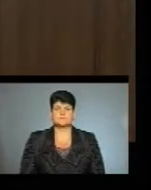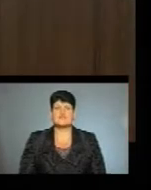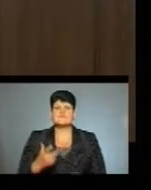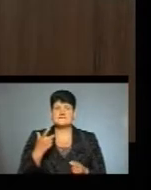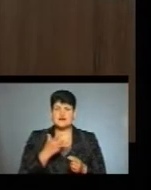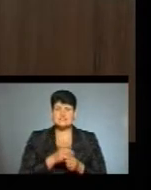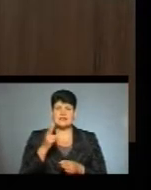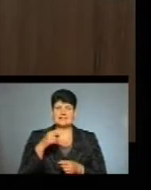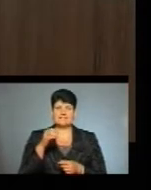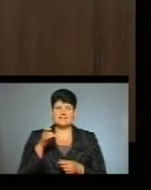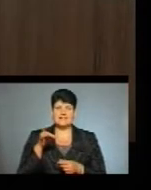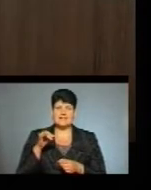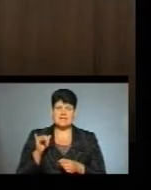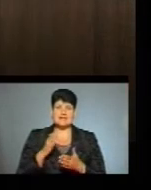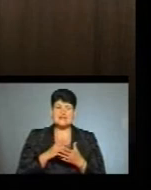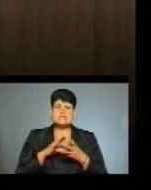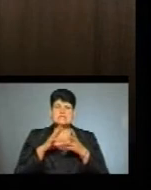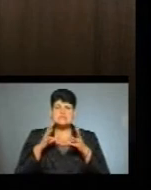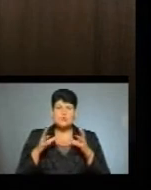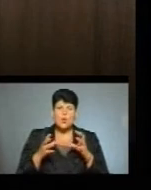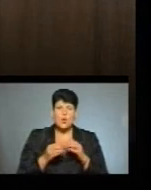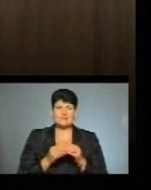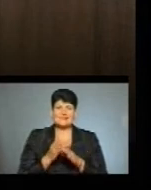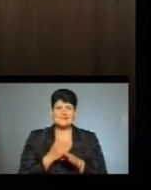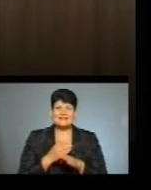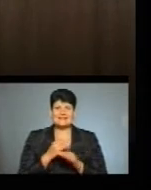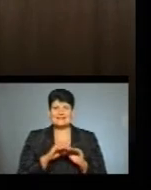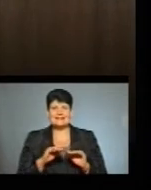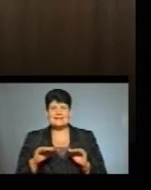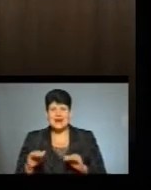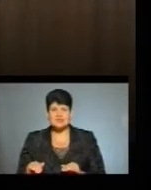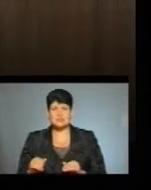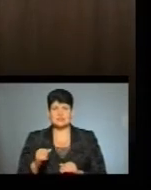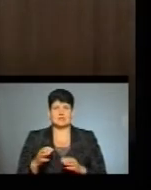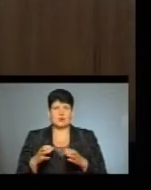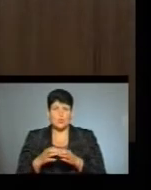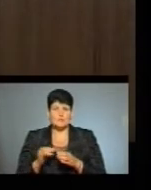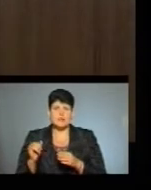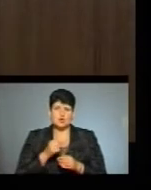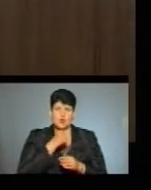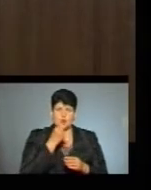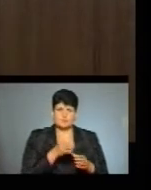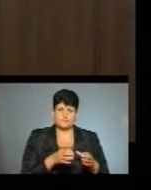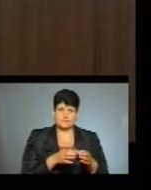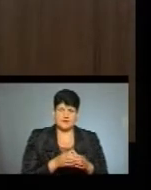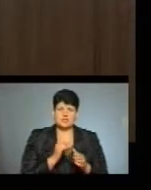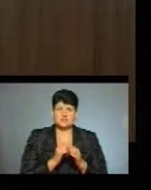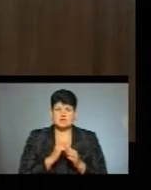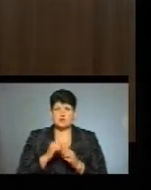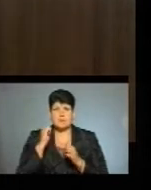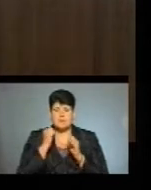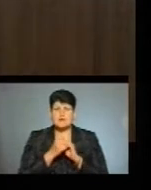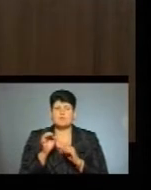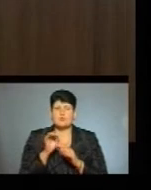Вакцинація від дифтерії складається з комплексу, який ділиться на дитячий комплекс і дорослий. Ми дуже часто пам'ятаємо про те,